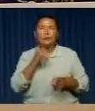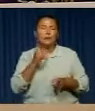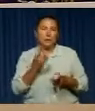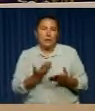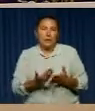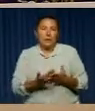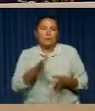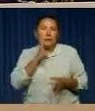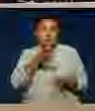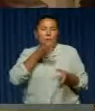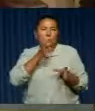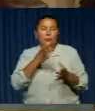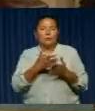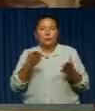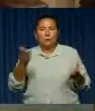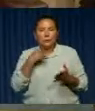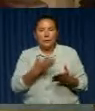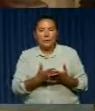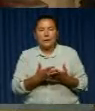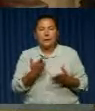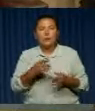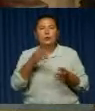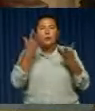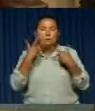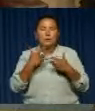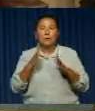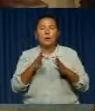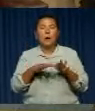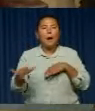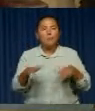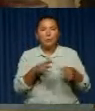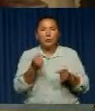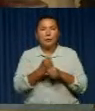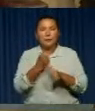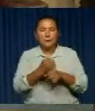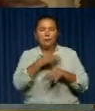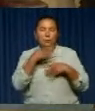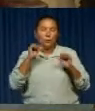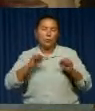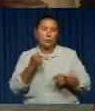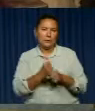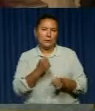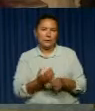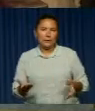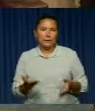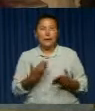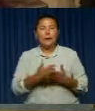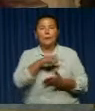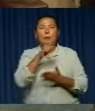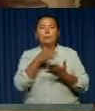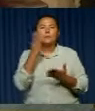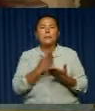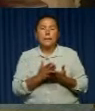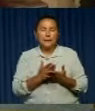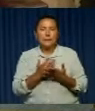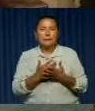еш нәрсе де жоқ. Салқын су ішекші. Иә, жамылмаса да жеміс-жидектен компот жасау ішуге болады. Көп қой әдіс деген, иә. Тағы да бір сұрақ,